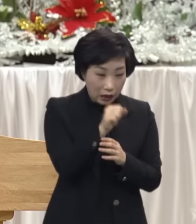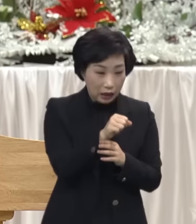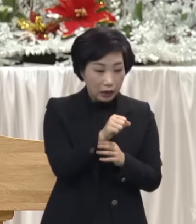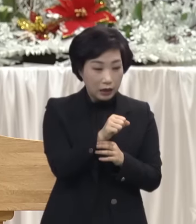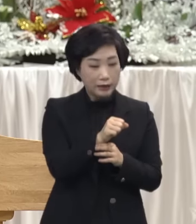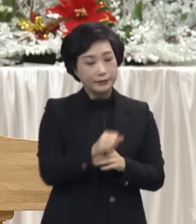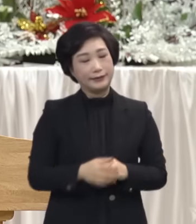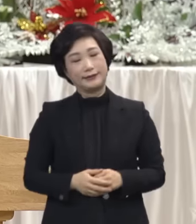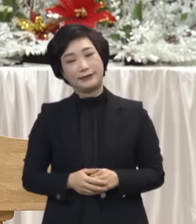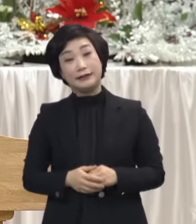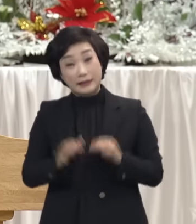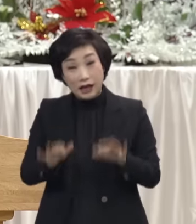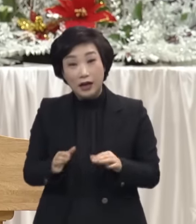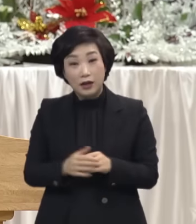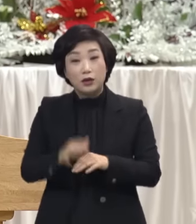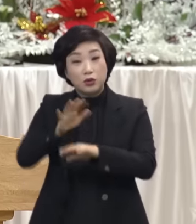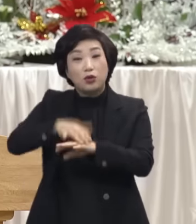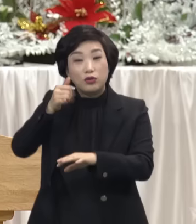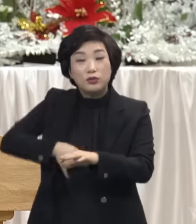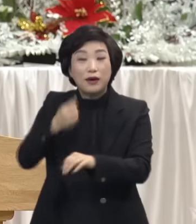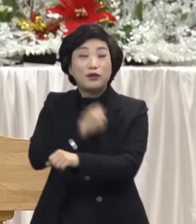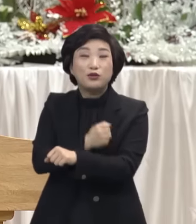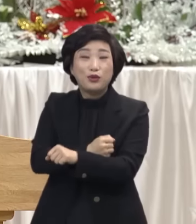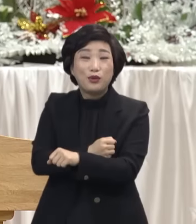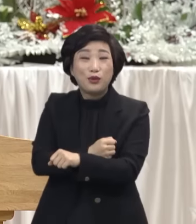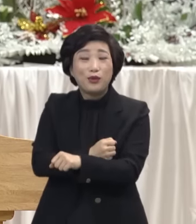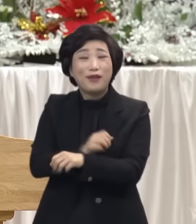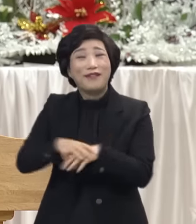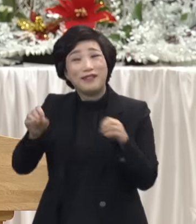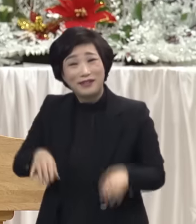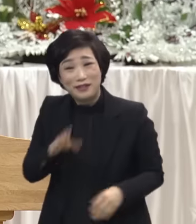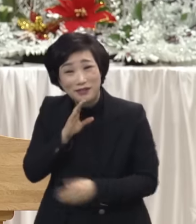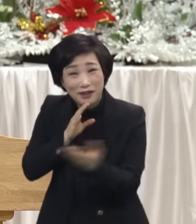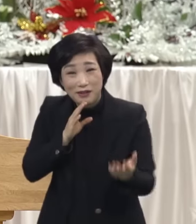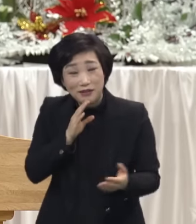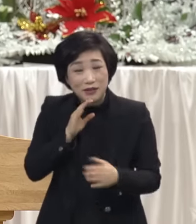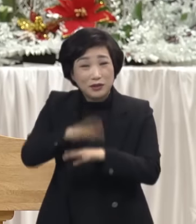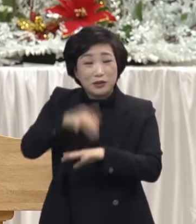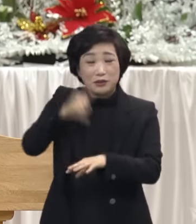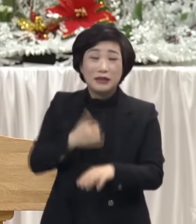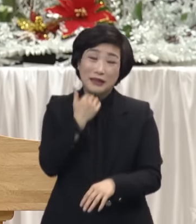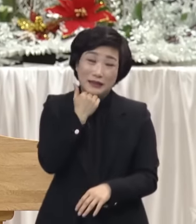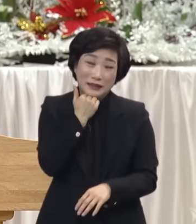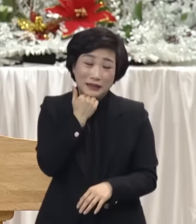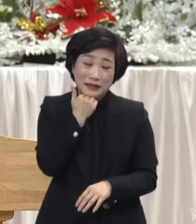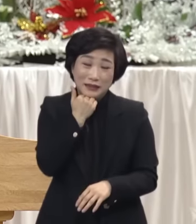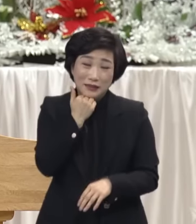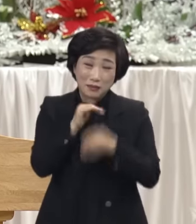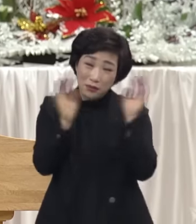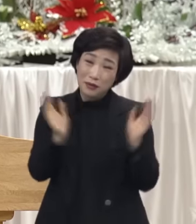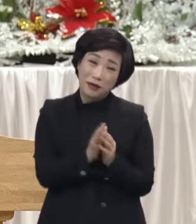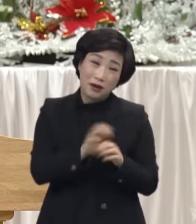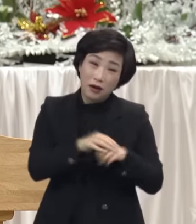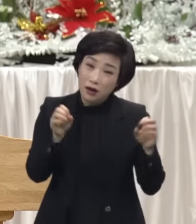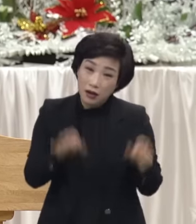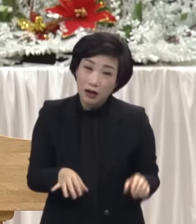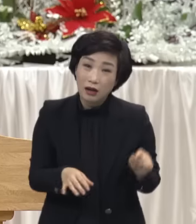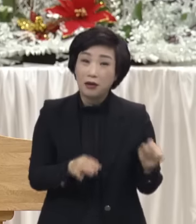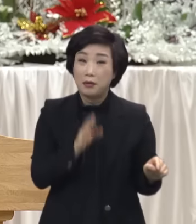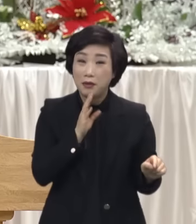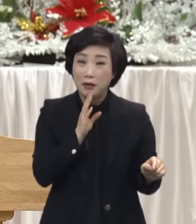농부의 땀, 농부의 수고, 농부의 기다림을 다 헛되게